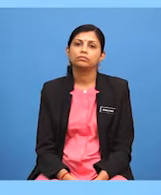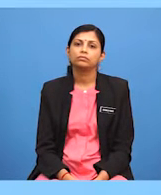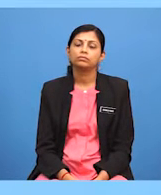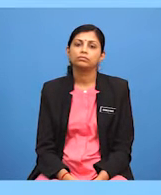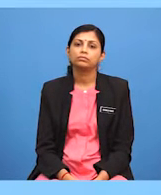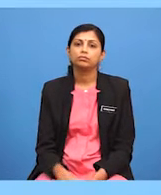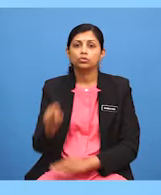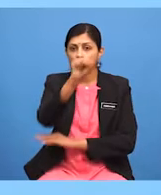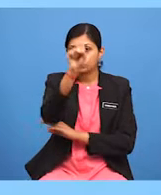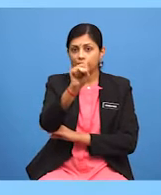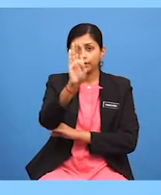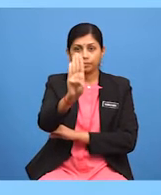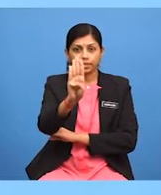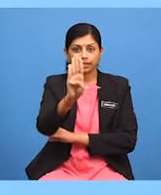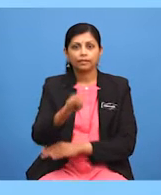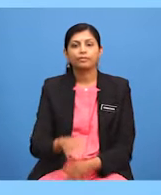Bagaimana pula soalan B?